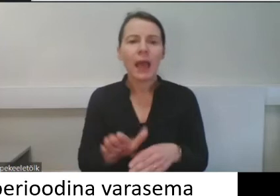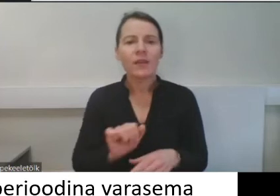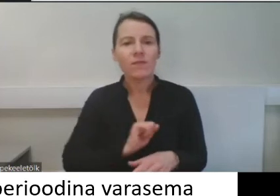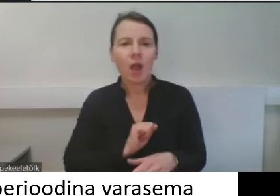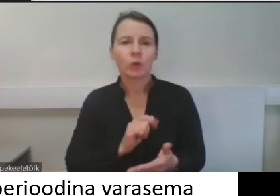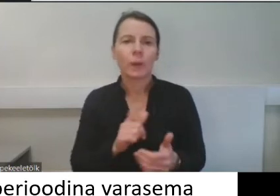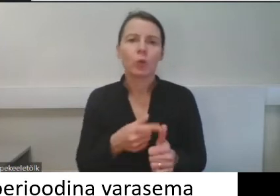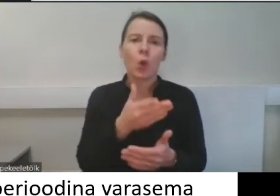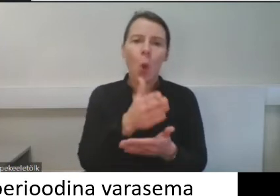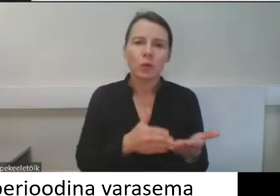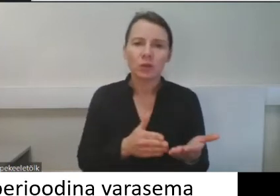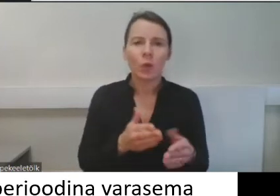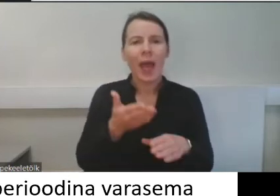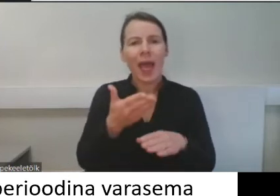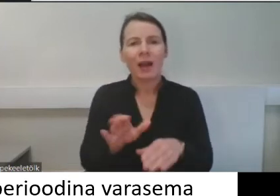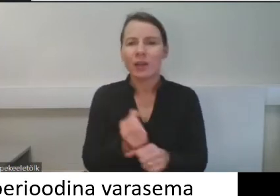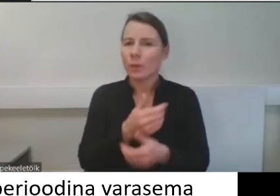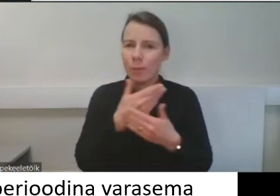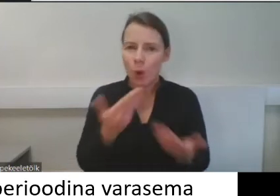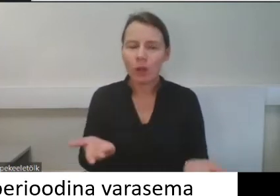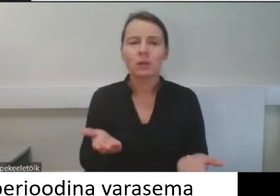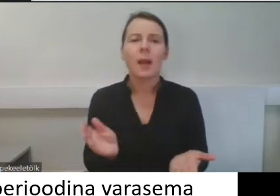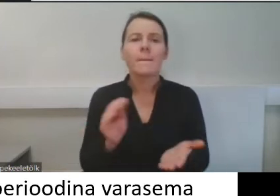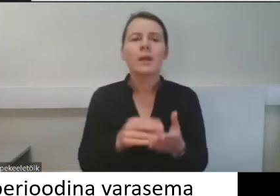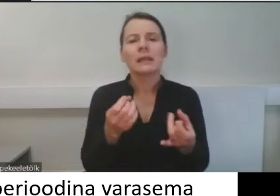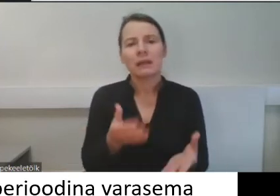jällegi see kehtiv variant.